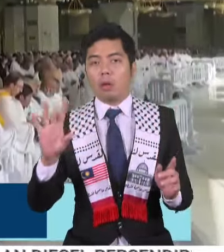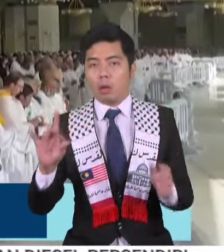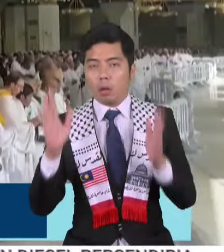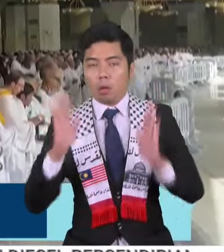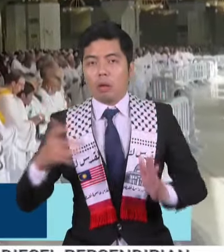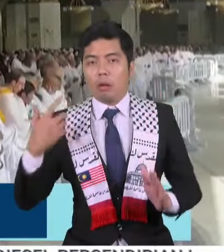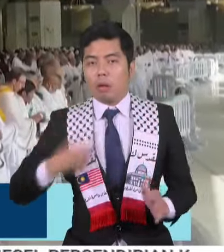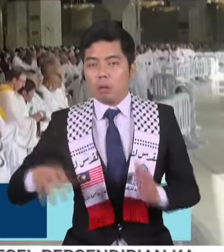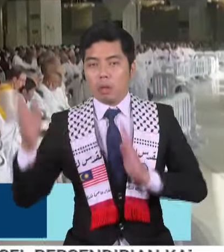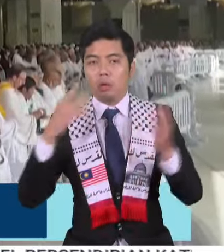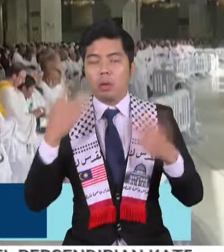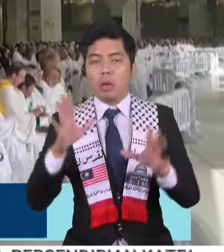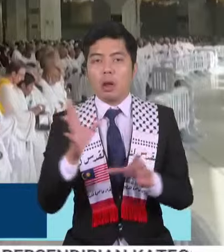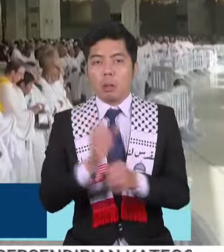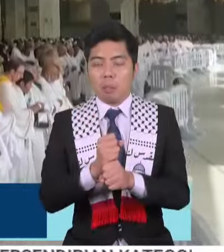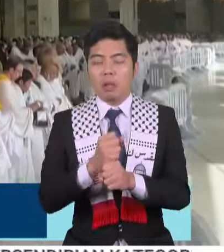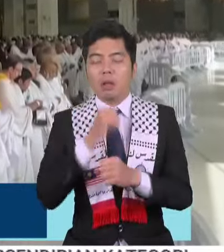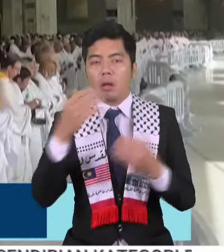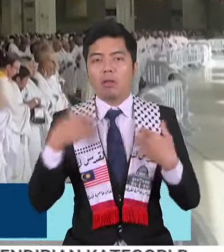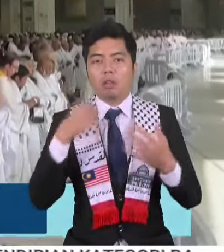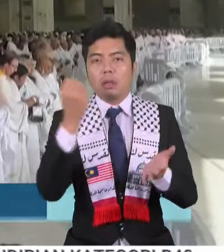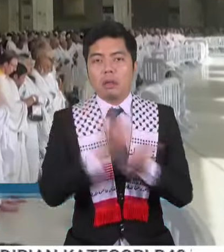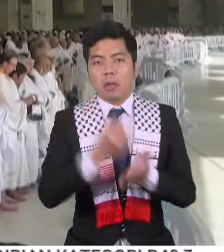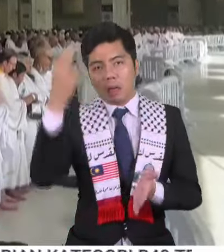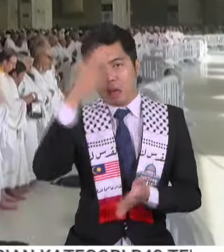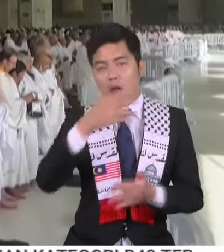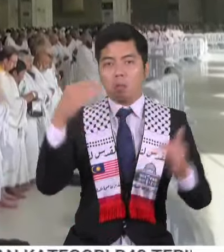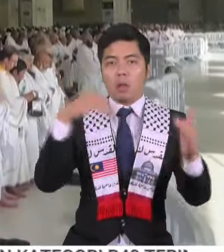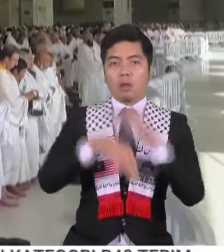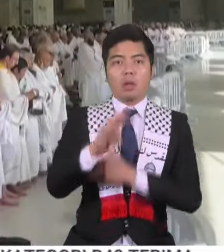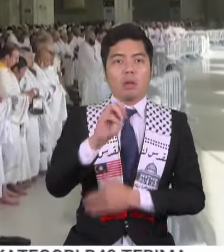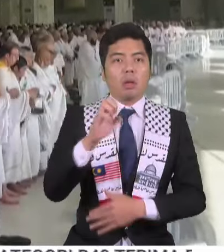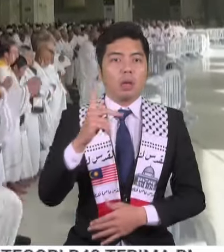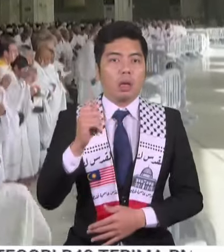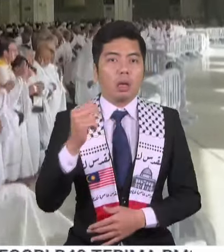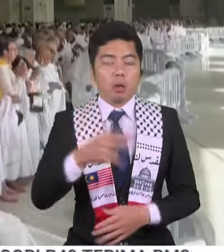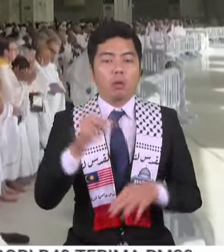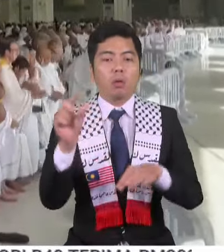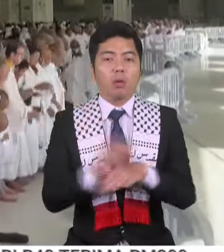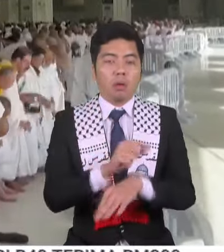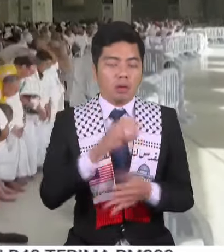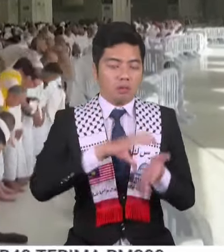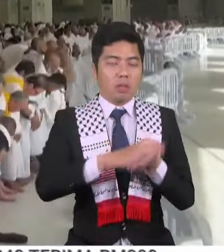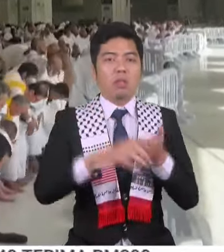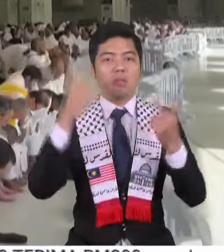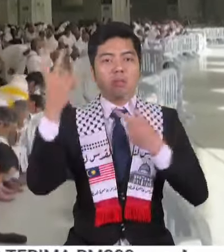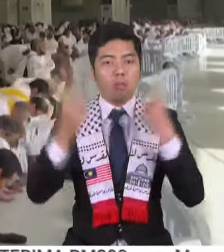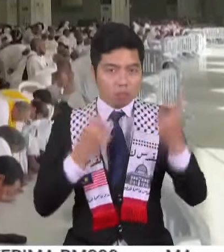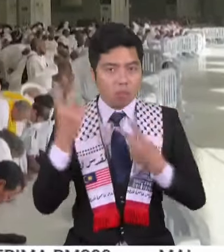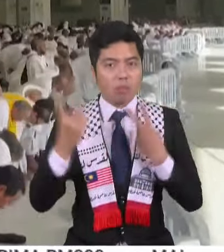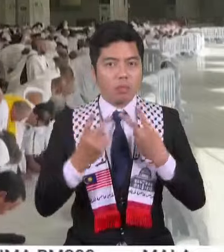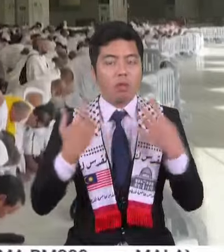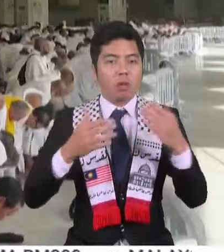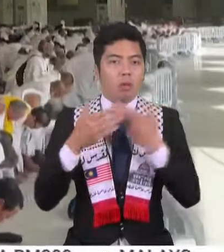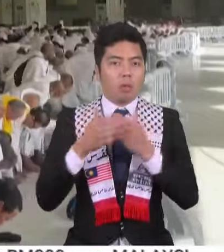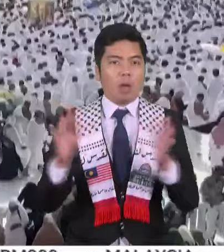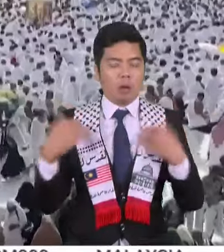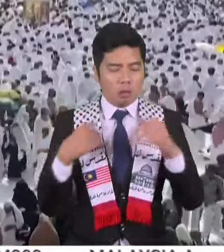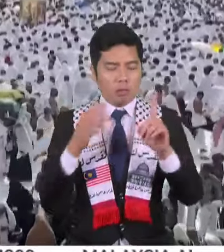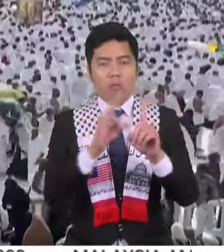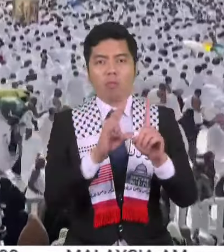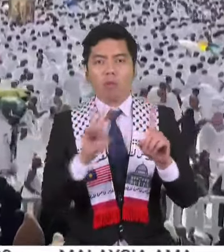153,998 warga asing dikesan tidak mempunyai permit haji dan masuki Mekah menggunakan visa pelancong. Turut didedah,